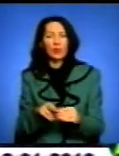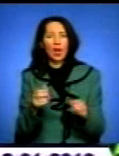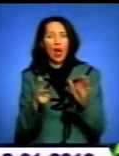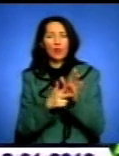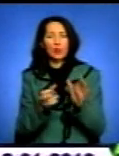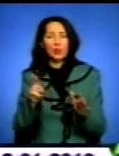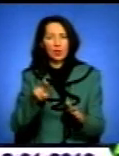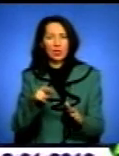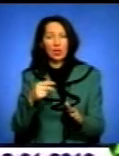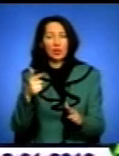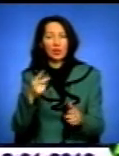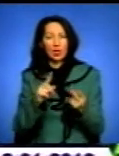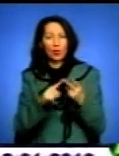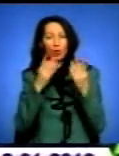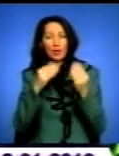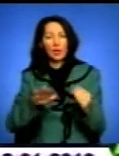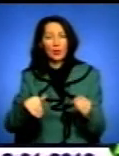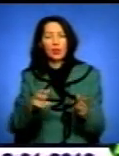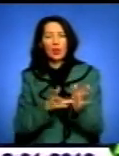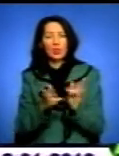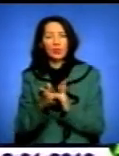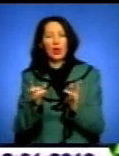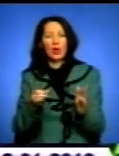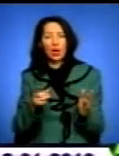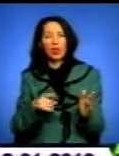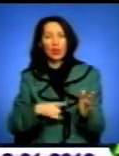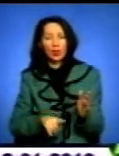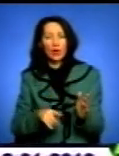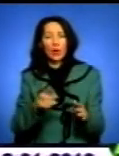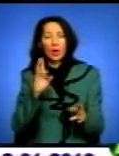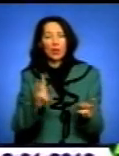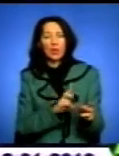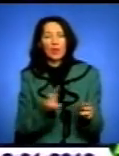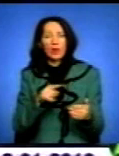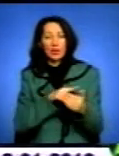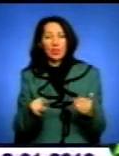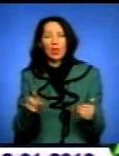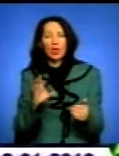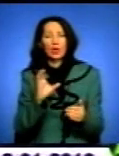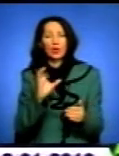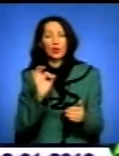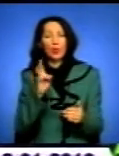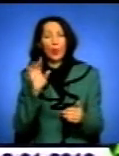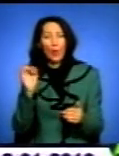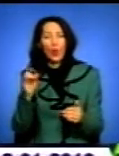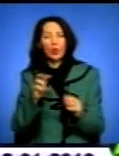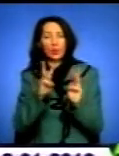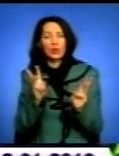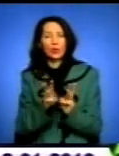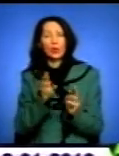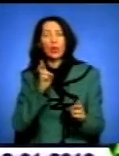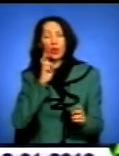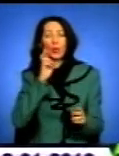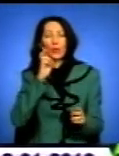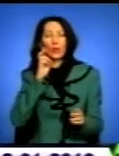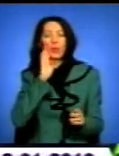8 січня, на другий день після Різдва Христового, церква відзначає Собор Пресвятої Богородиці. У це свято іменини відзначають